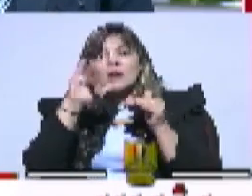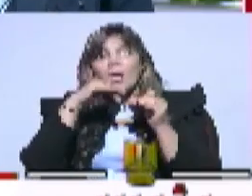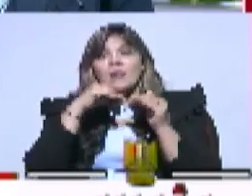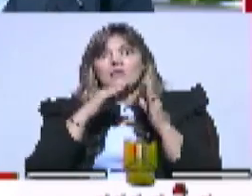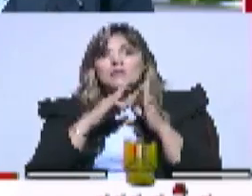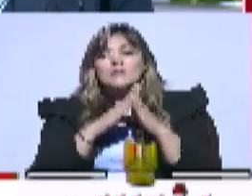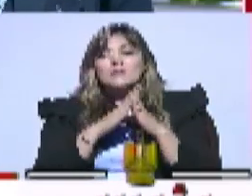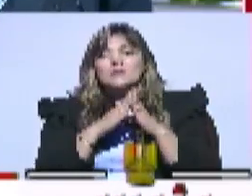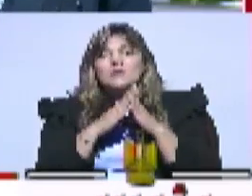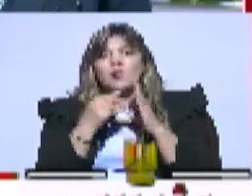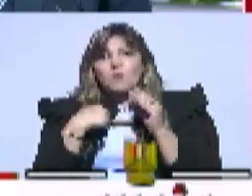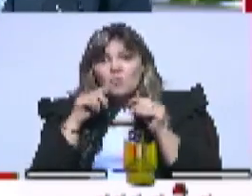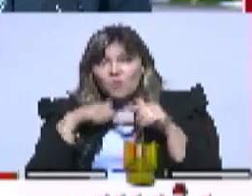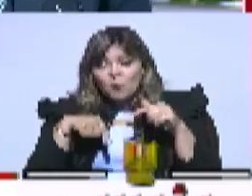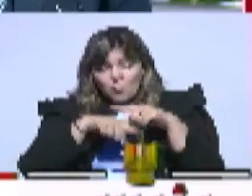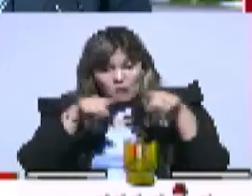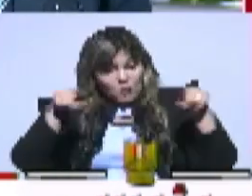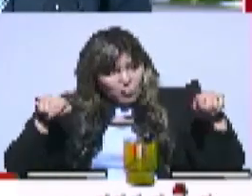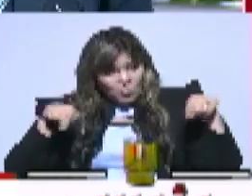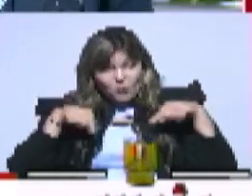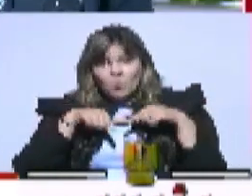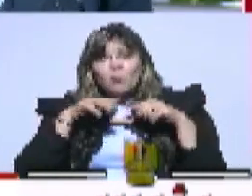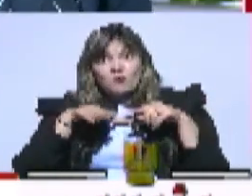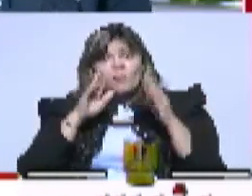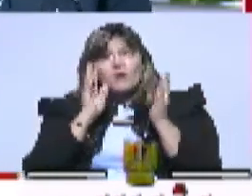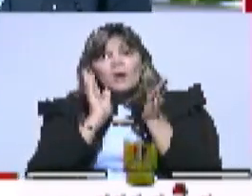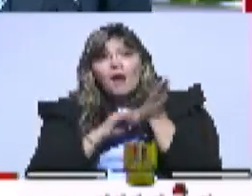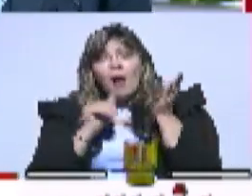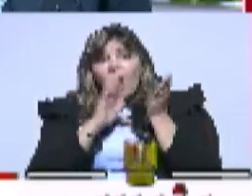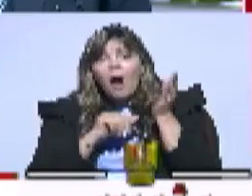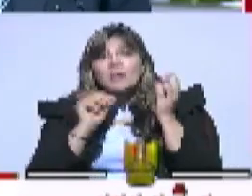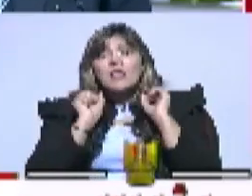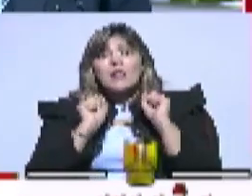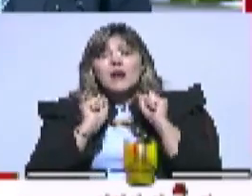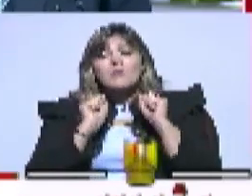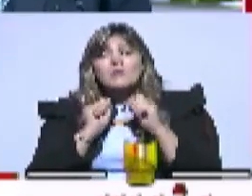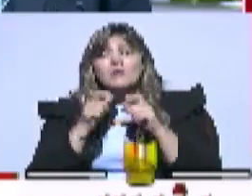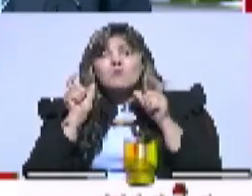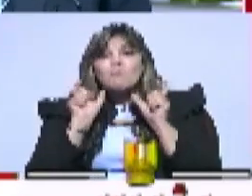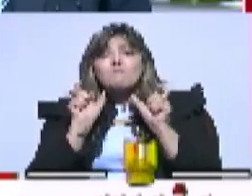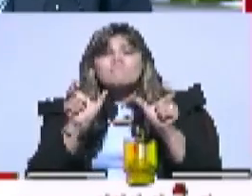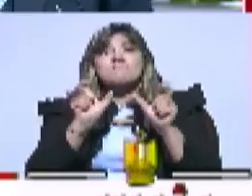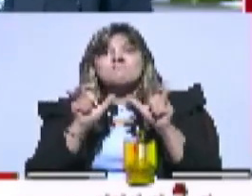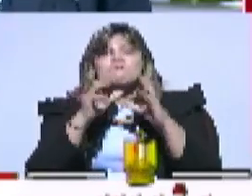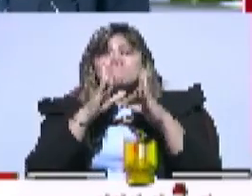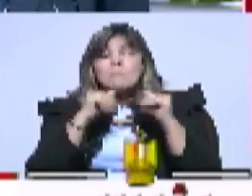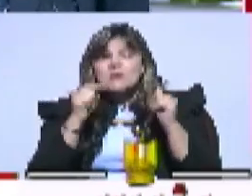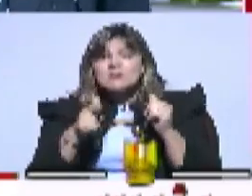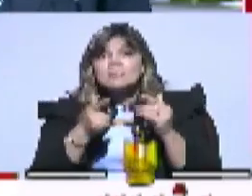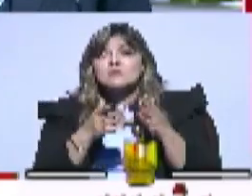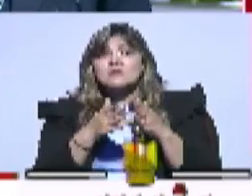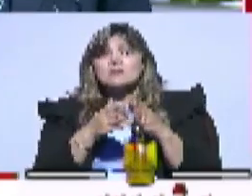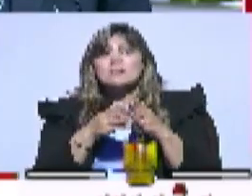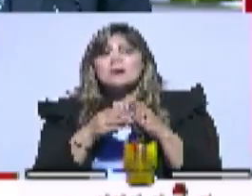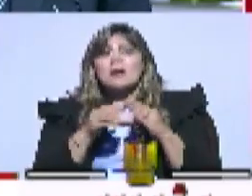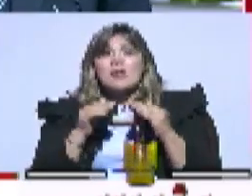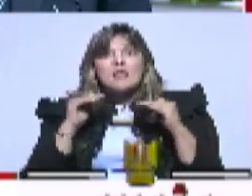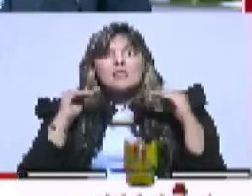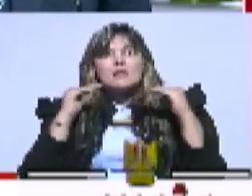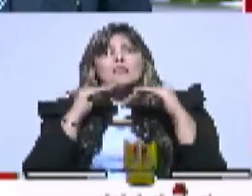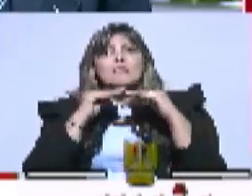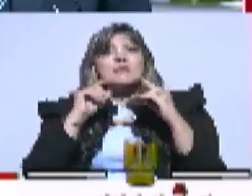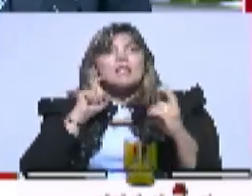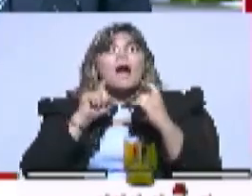القادم واللي احنا بيحيط بينا من كل جانب. التحديات في الأمن القومي المصري، التحديات في الاقتصاد مقدور عليها على